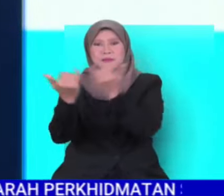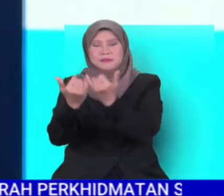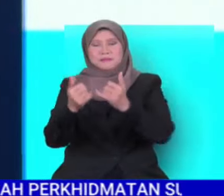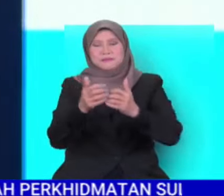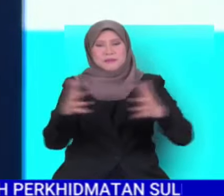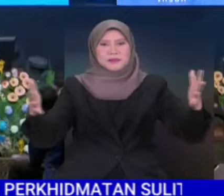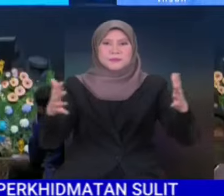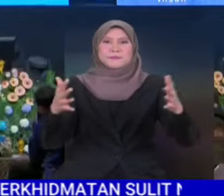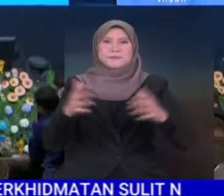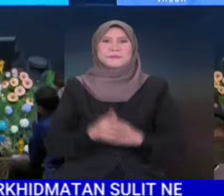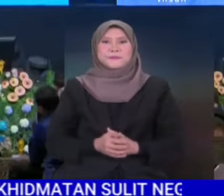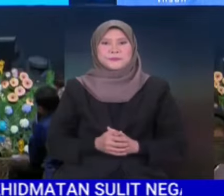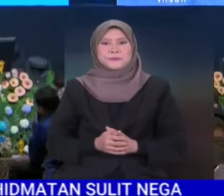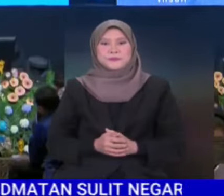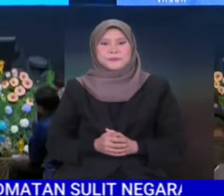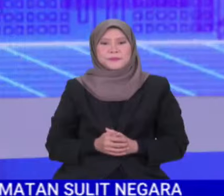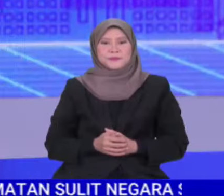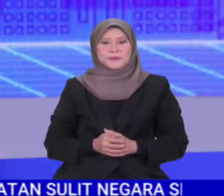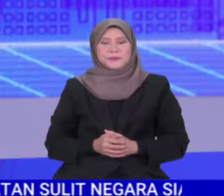atasan.